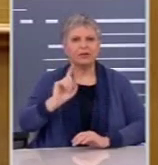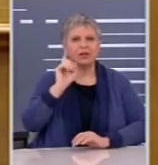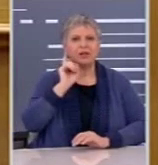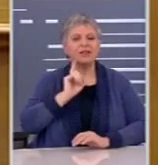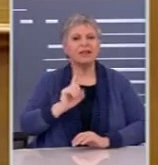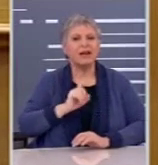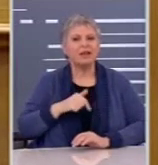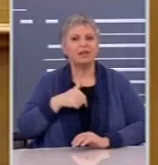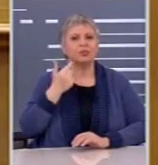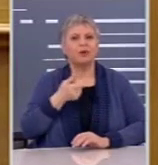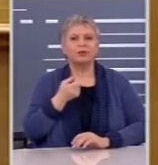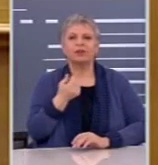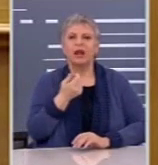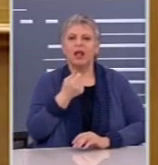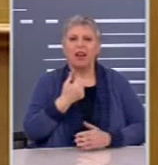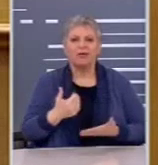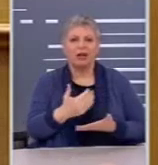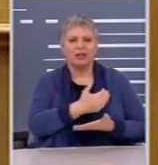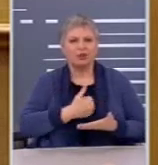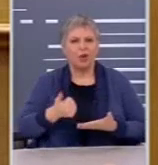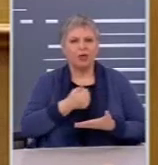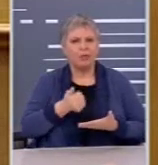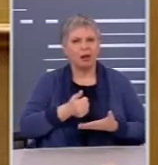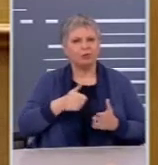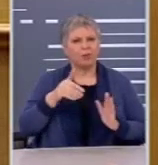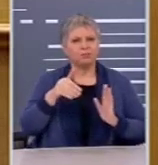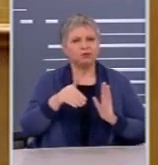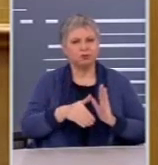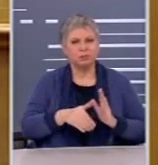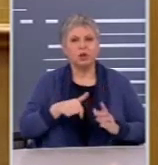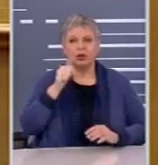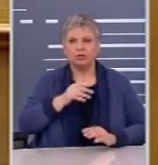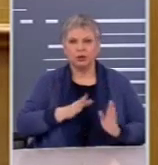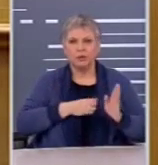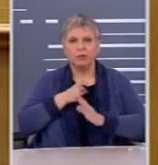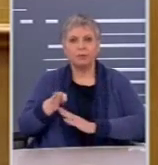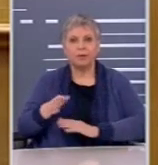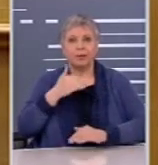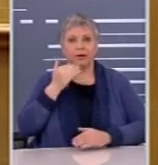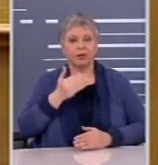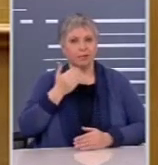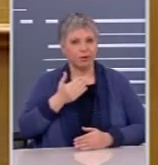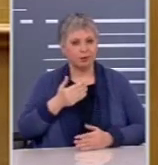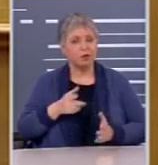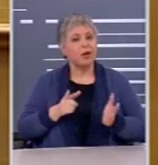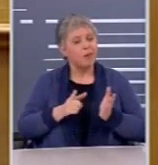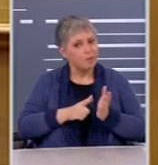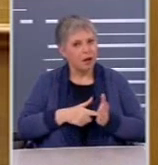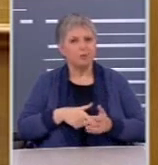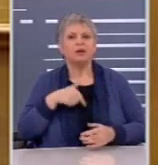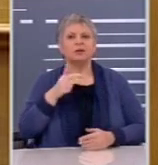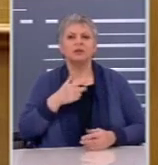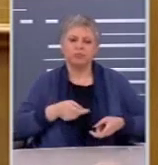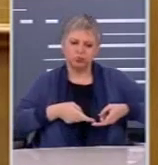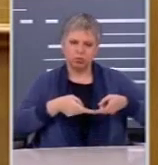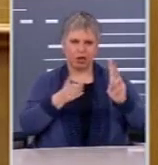μεσαίου και χαμηλού οικονομικού και κοινωνικού επίπεδου. Ένα πρώτο και κρίσιμο βήμα είναι η θέσπιση του δικαιώματος ελεύθερης